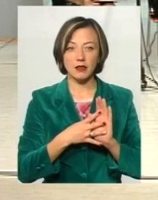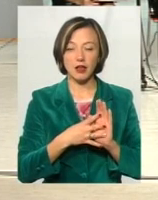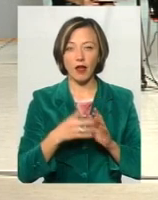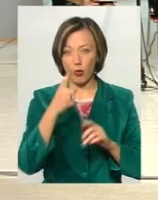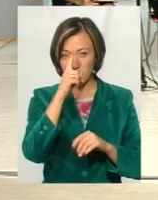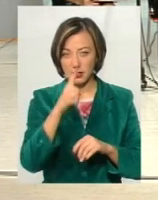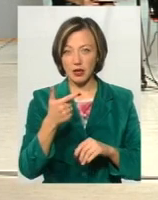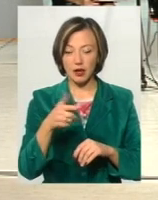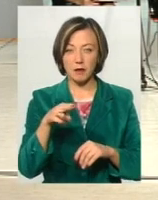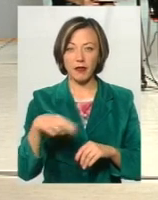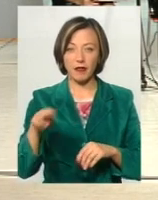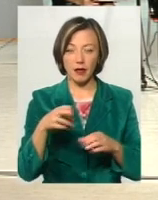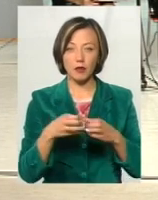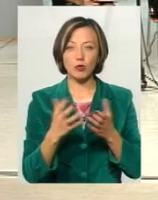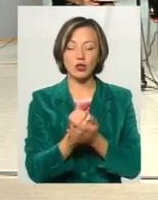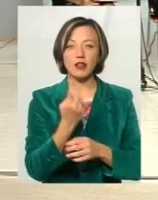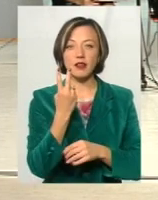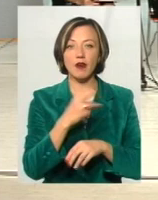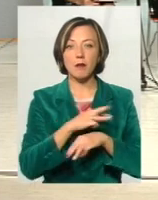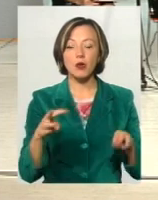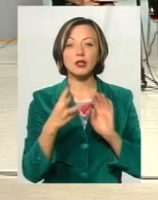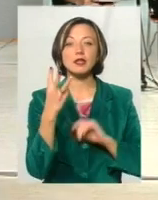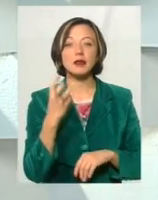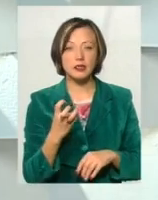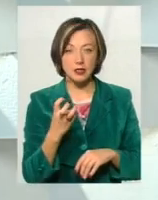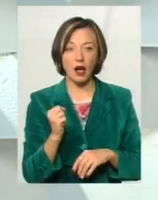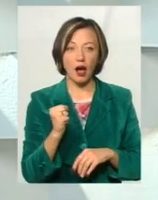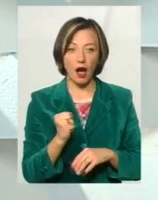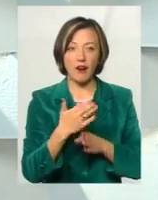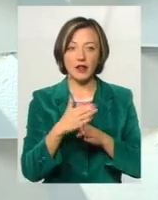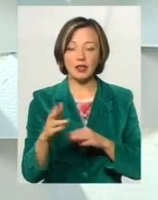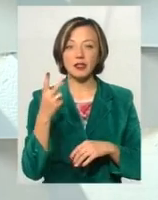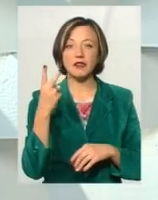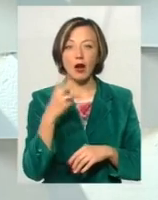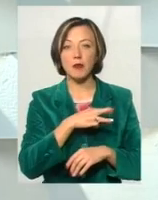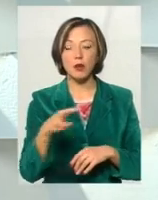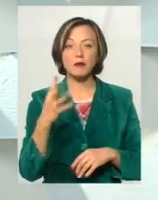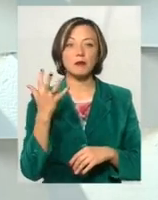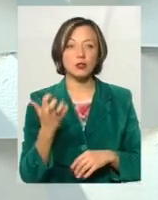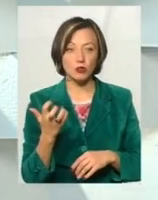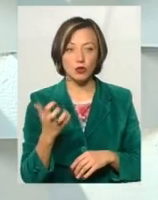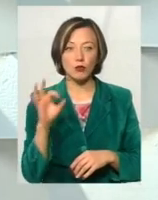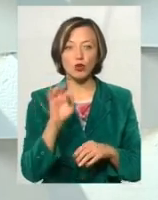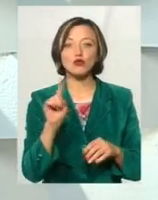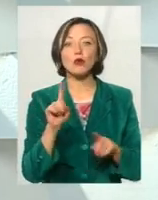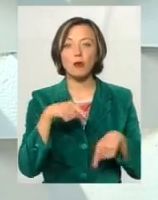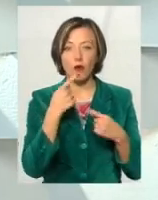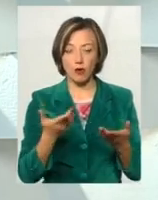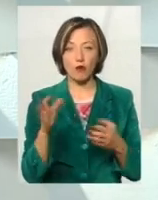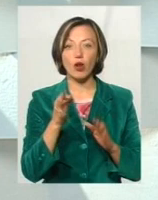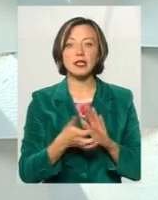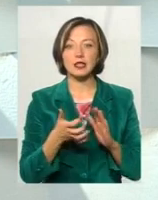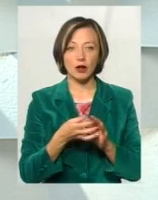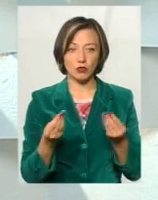місяць обходиться ГПД, виходить 2 мільйона 300. А виділили 2 мільйона 500. Про що ми говоримо? Про яку